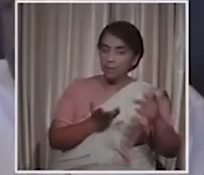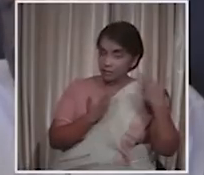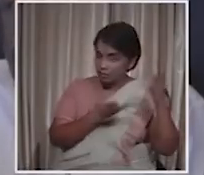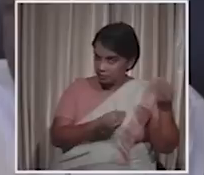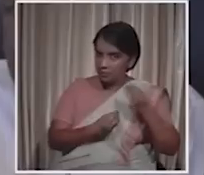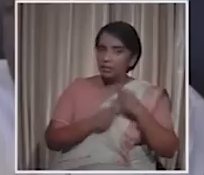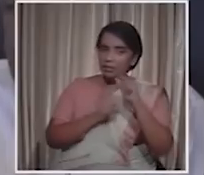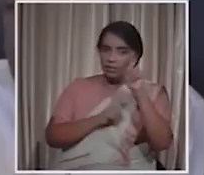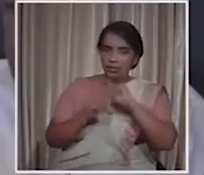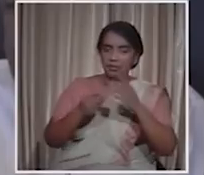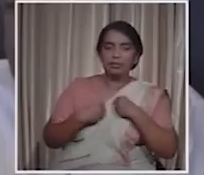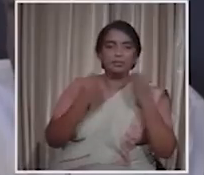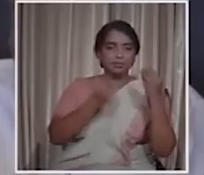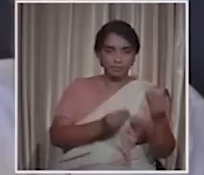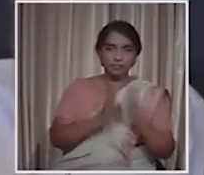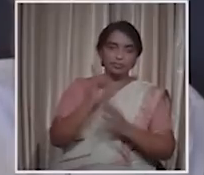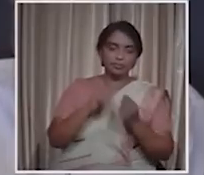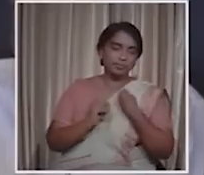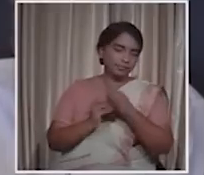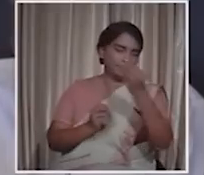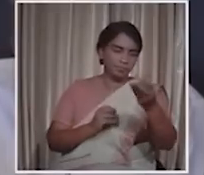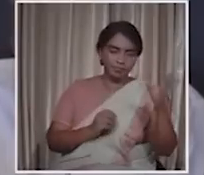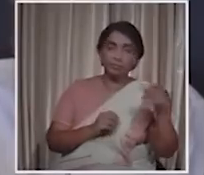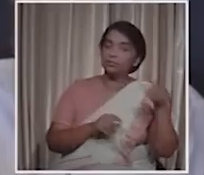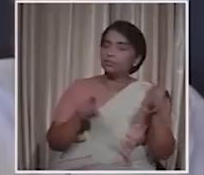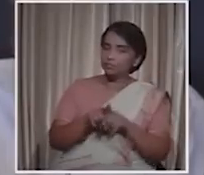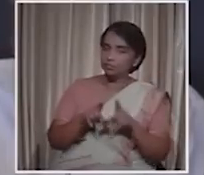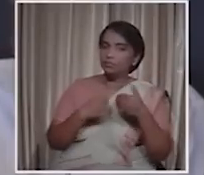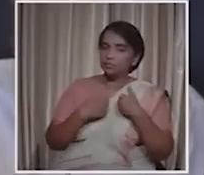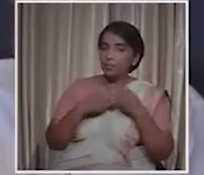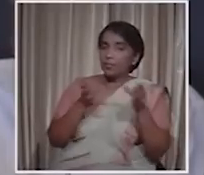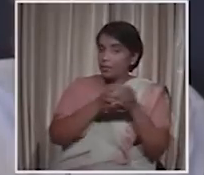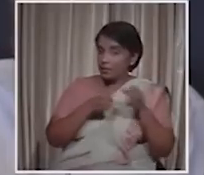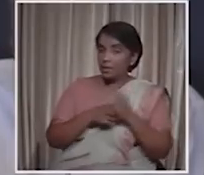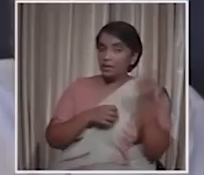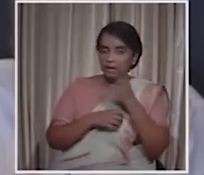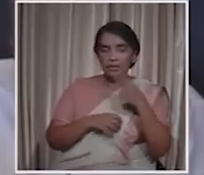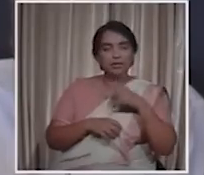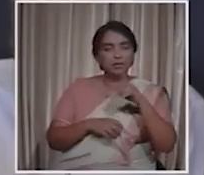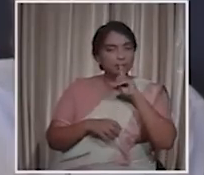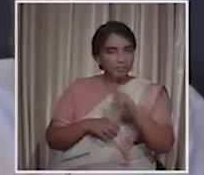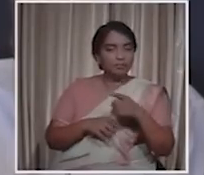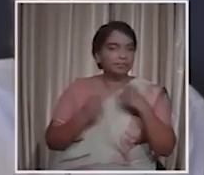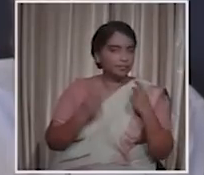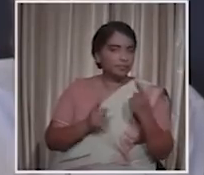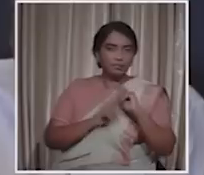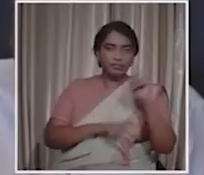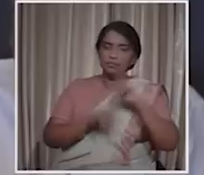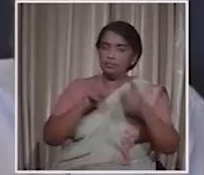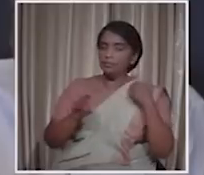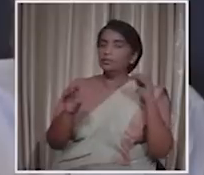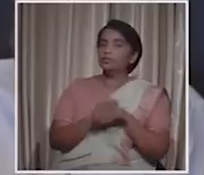මම මේ සභාවට ඒව මන්ත්‍රීවරුන්ට ඒව ලබා දෙනවා. ඒ නිසා මම මේ පක්ෂ දෙකෙන්ම ඉල්ලා සිටින්නේ වහාම පාර්ලිමේන්තුවට